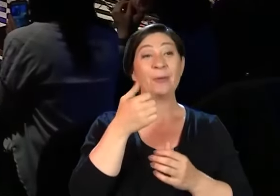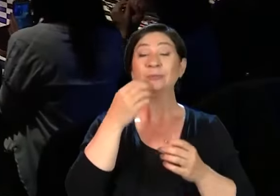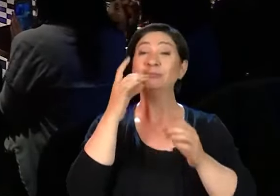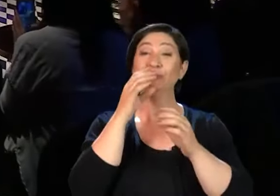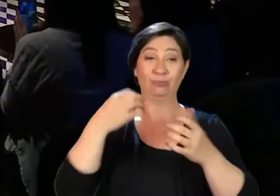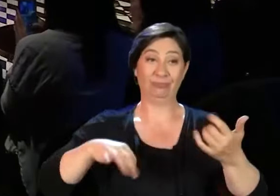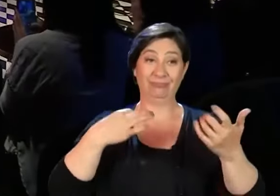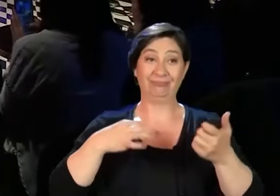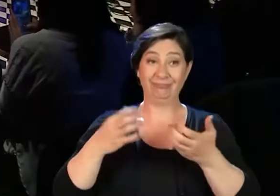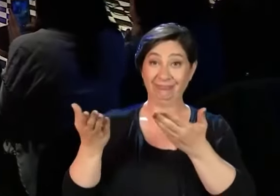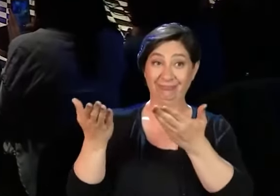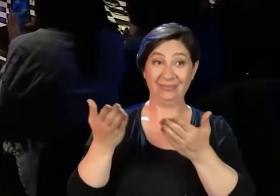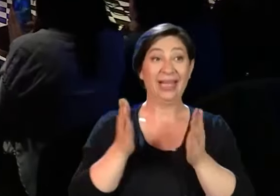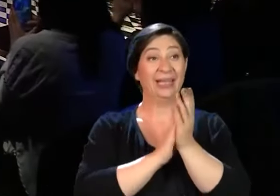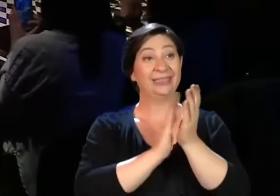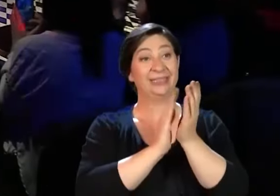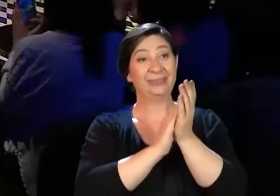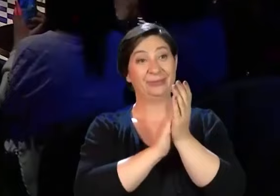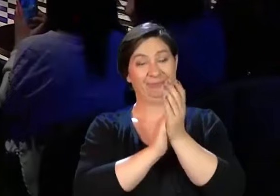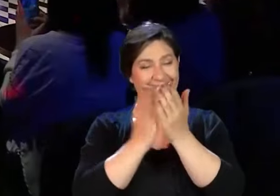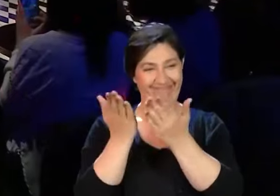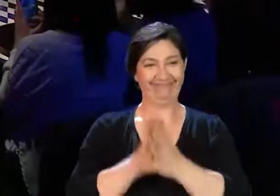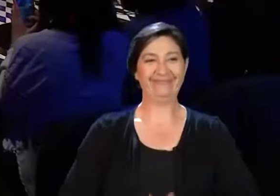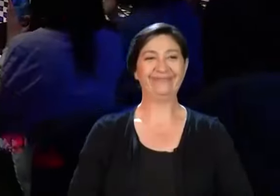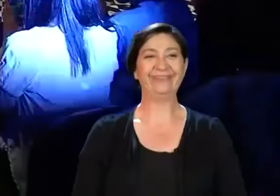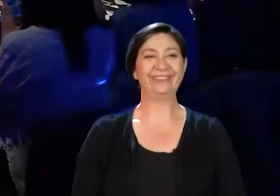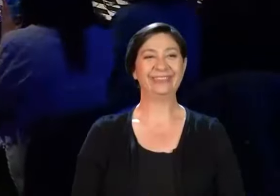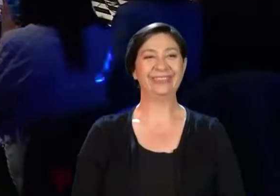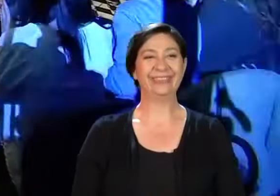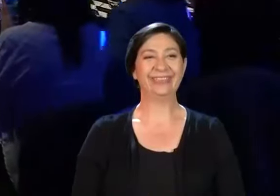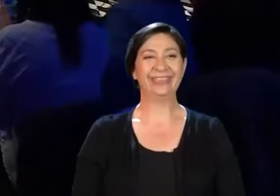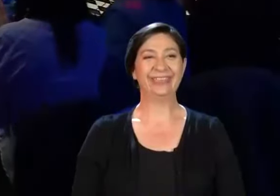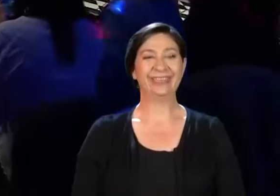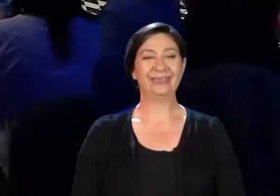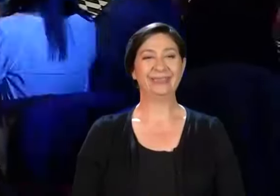müzisyenlerimizi alıyoruz lütfen. Buyursunlar. Alkışlıyoruz onları.